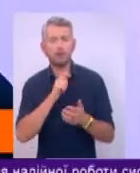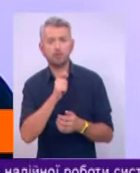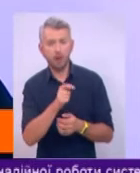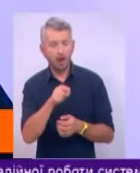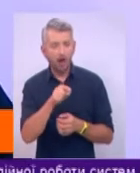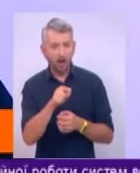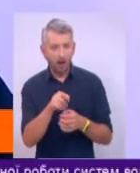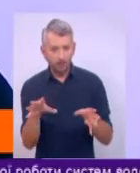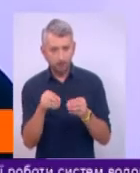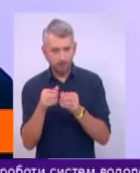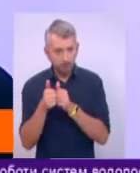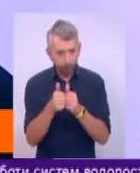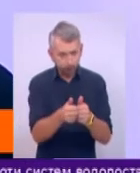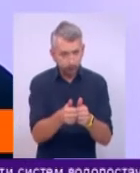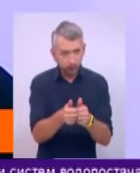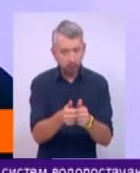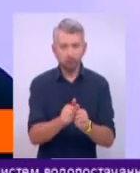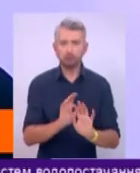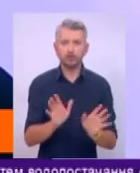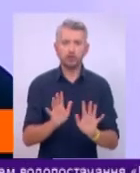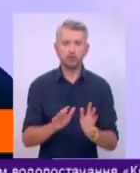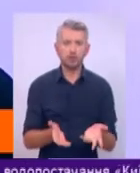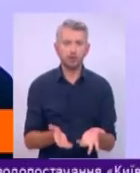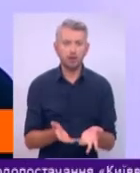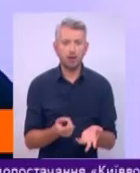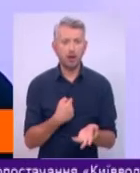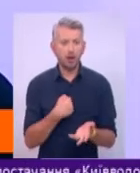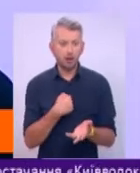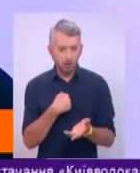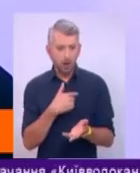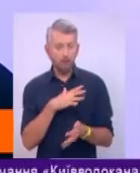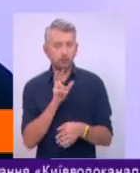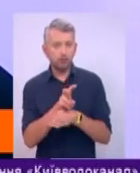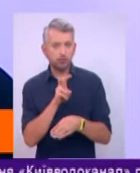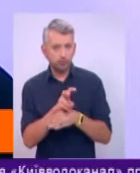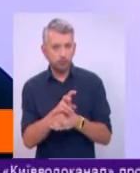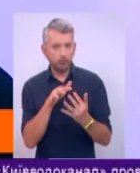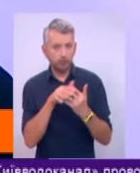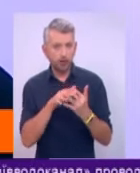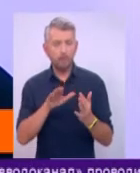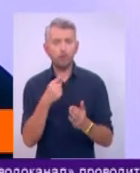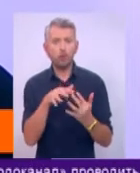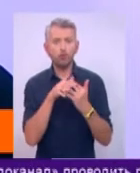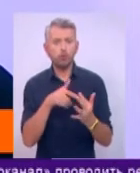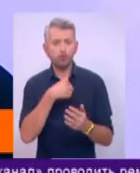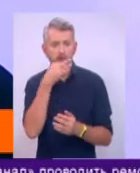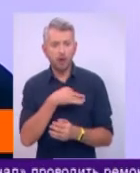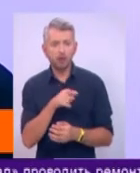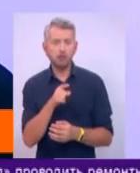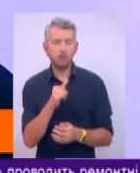ви з ними ходите в окоп? Вони казали ні. Я ходив в окоп, і після одного бою мені сказали, тепер ти